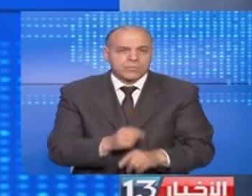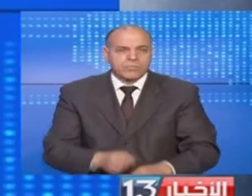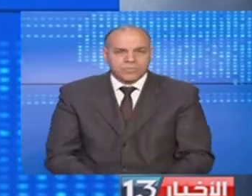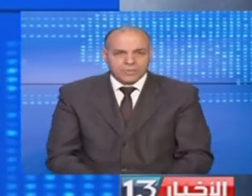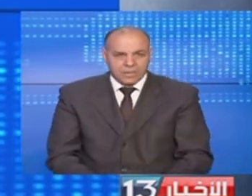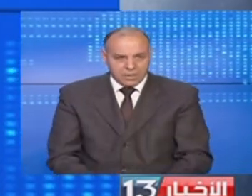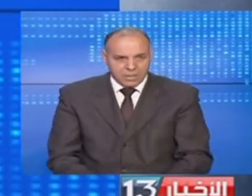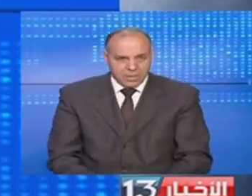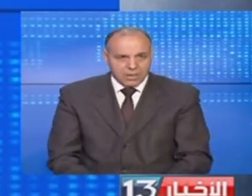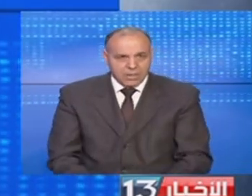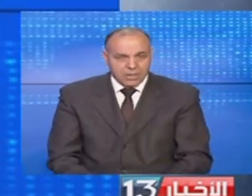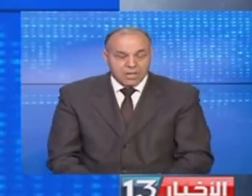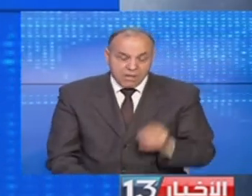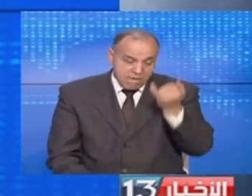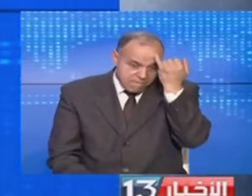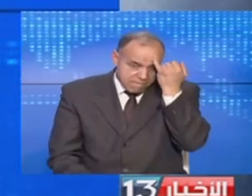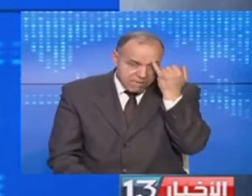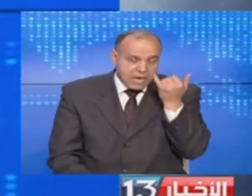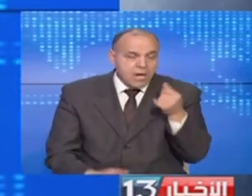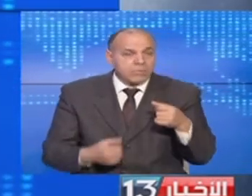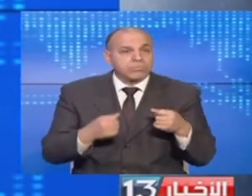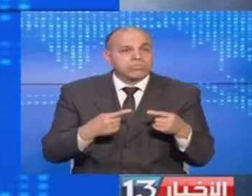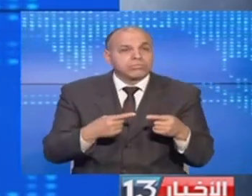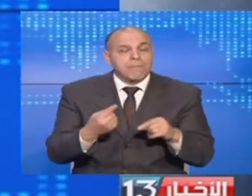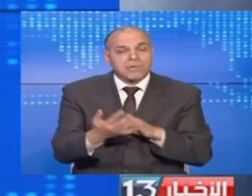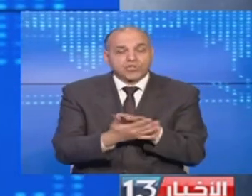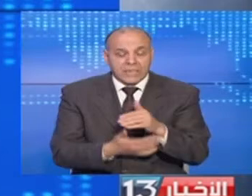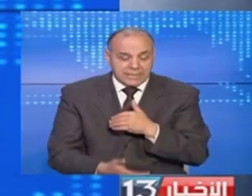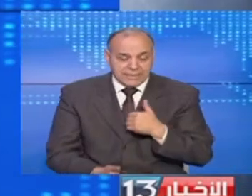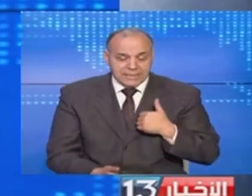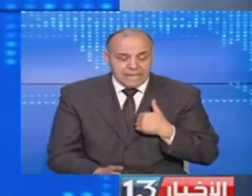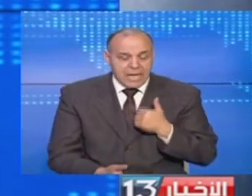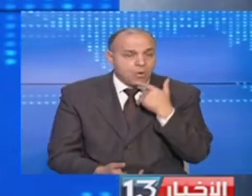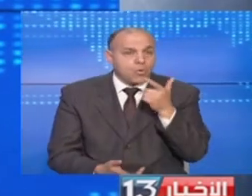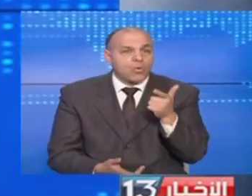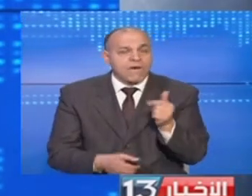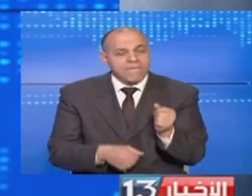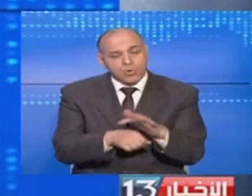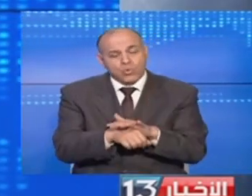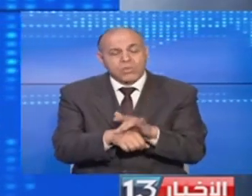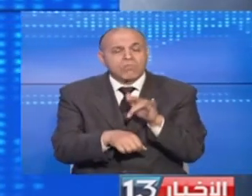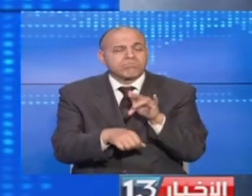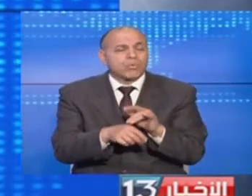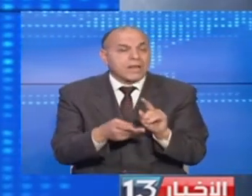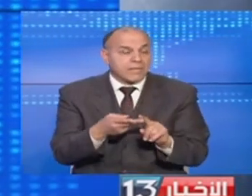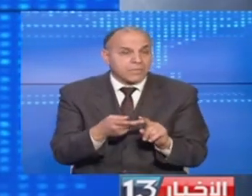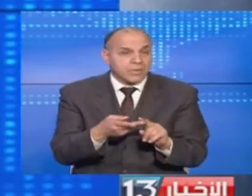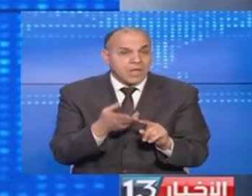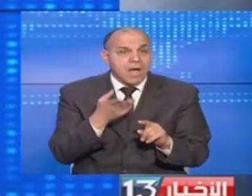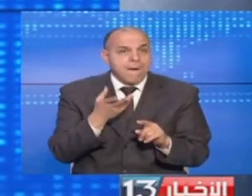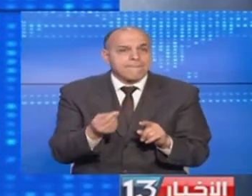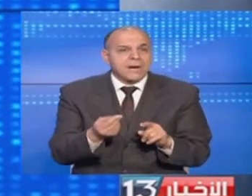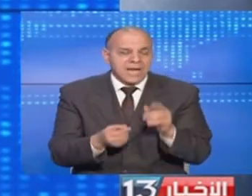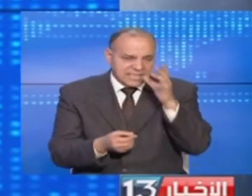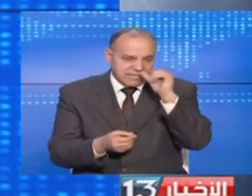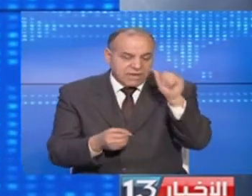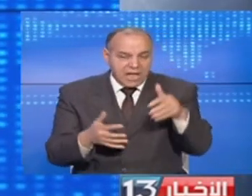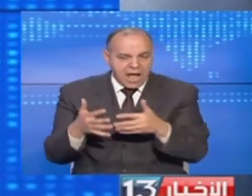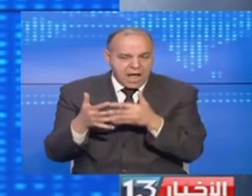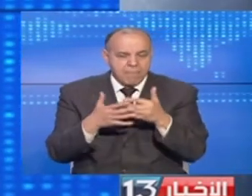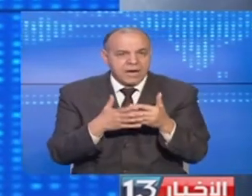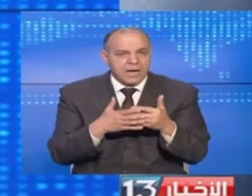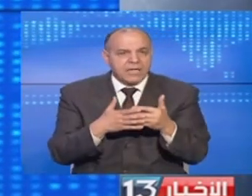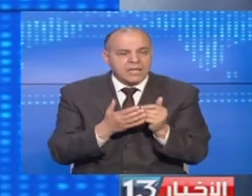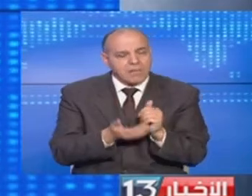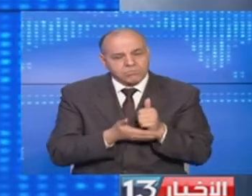هي بادره ماليه وجبهه الازمه الصحيه التي خلفها في قرنه عملات السفاره الامريكيه على